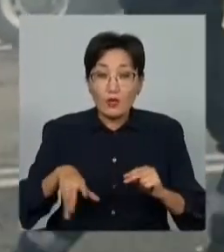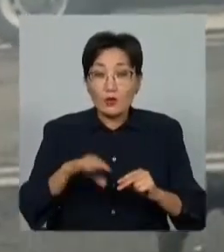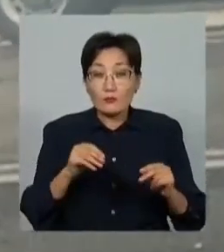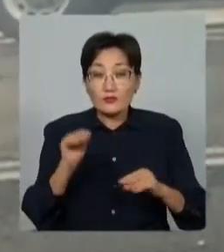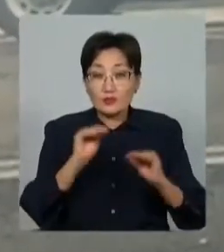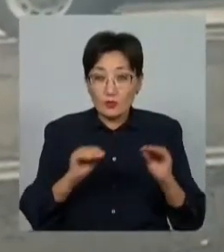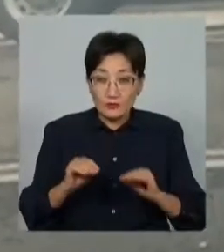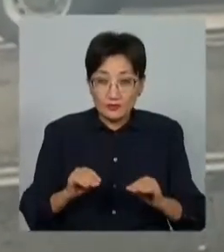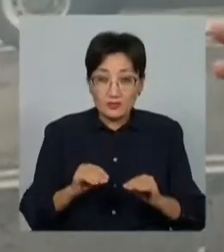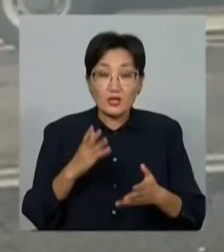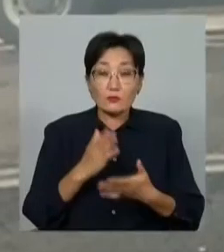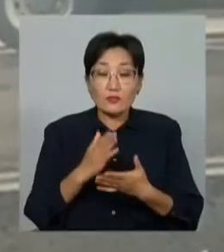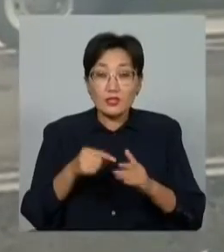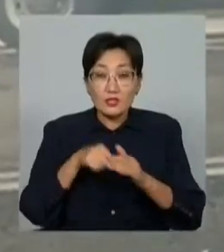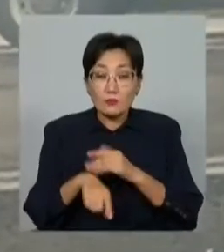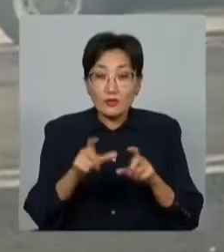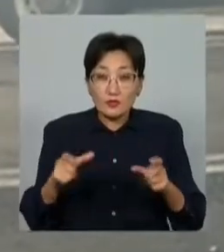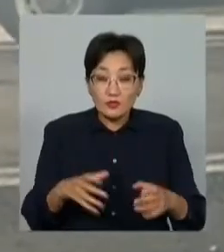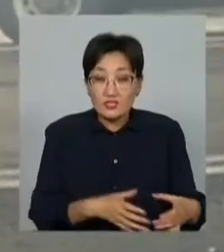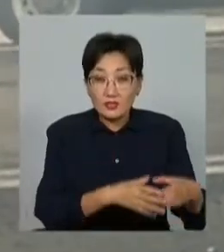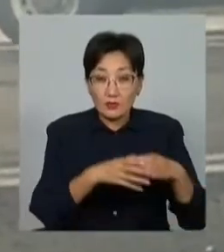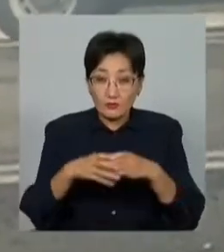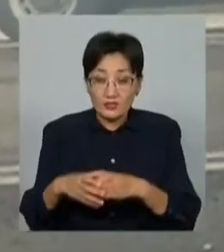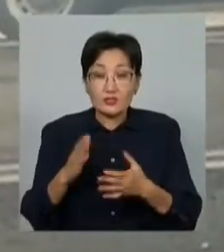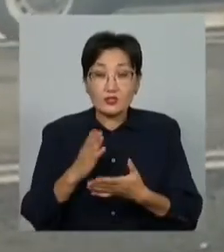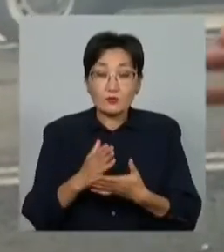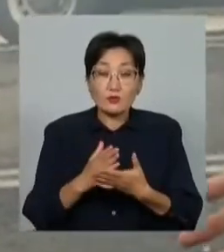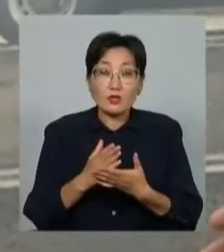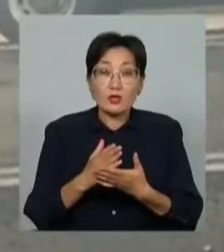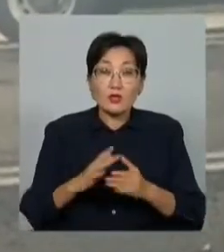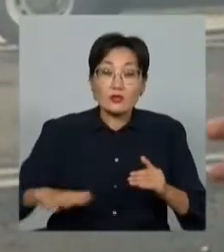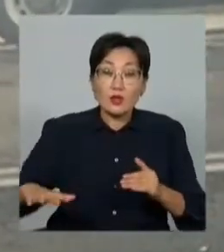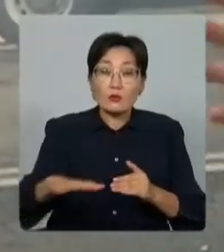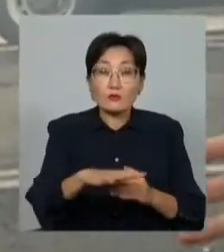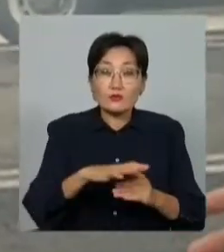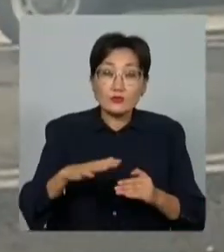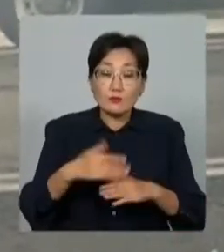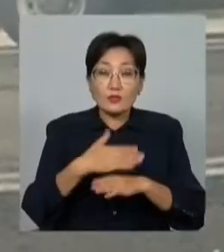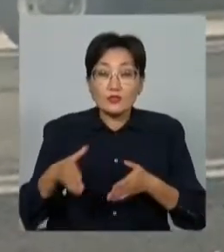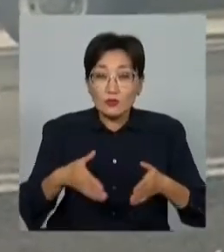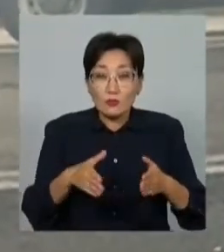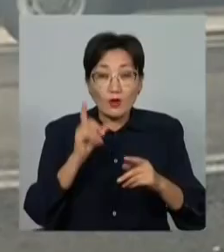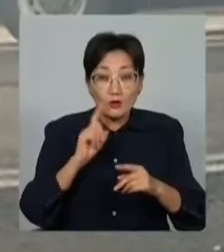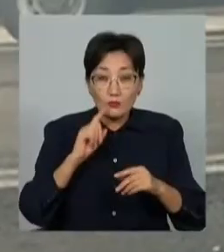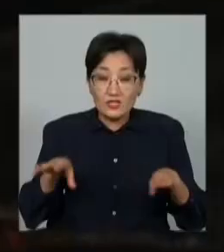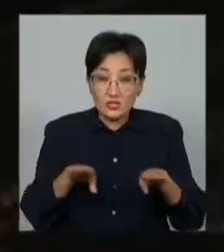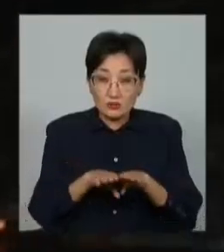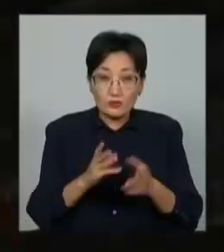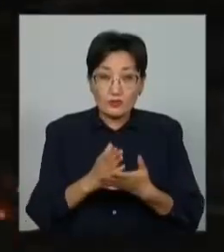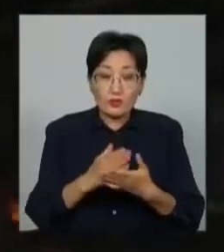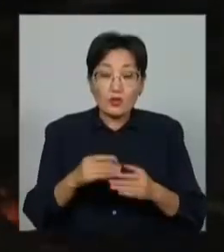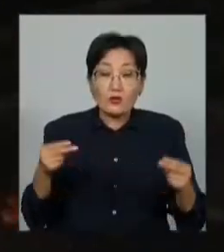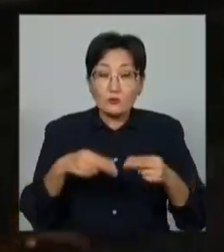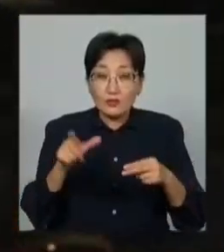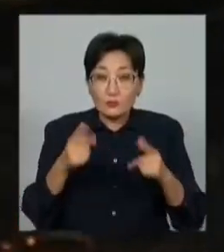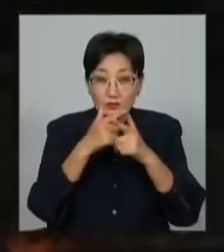құрылғылар жұмылдырылған. Іштегі адамдар сыртқа эвакуацияланып, аумақ болған көше уақытша жабулы.